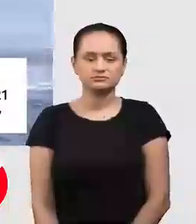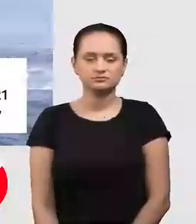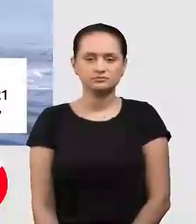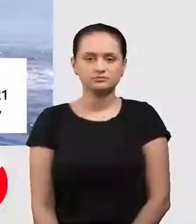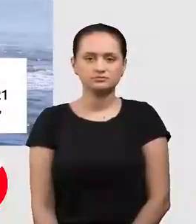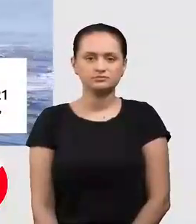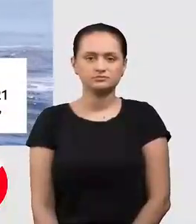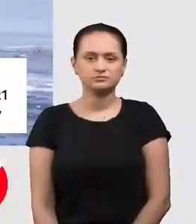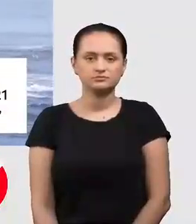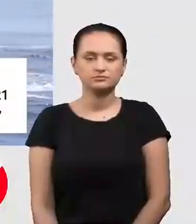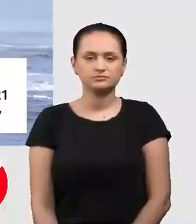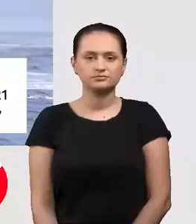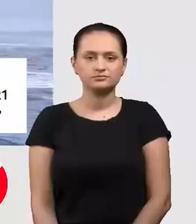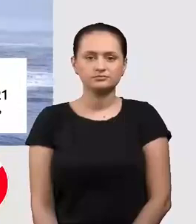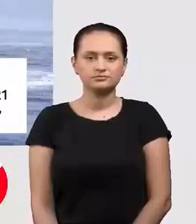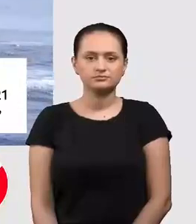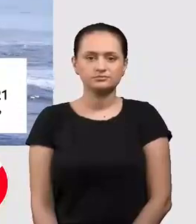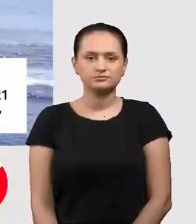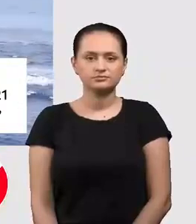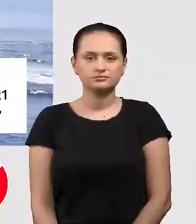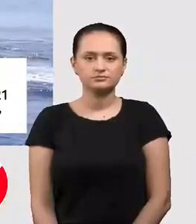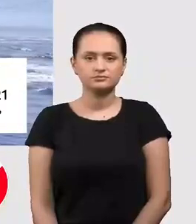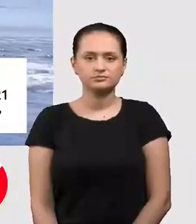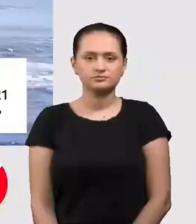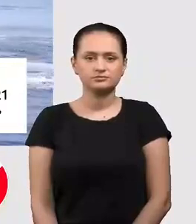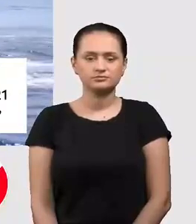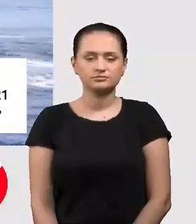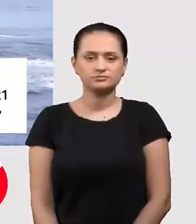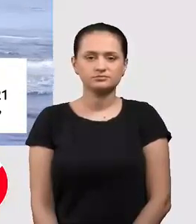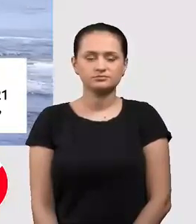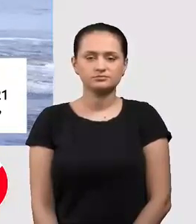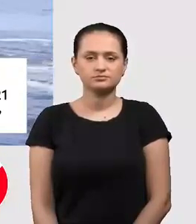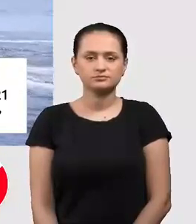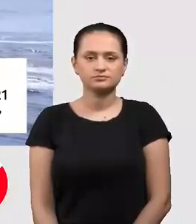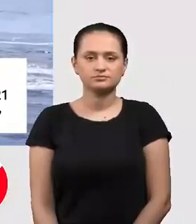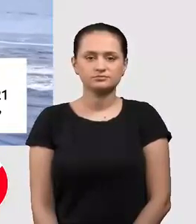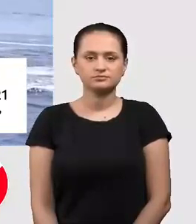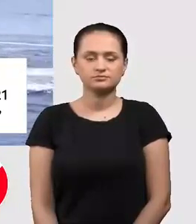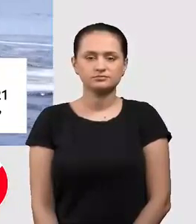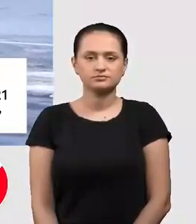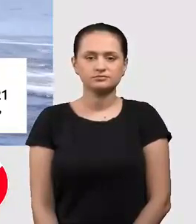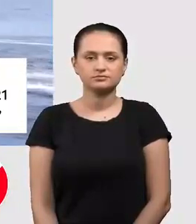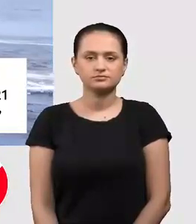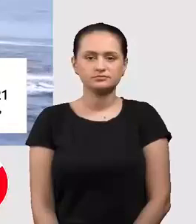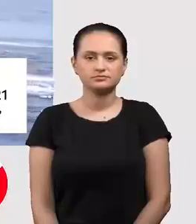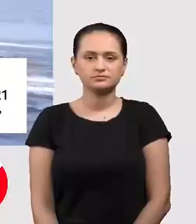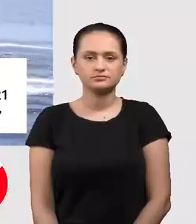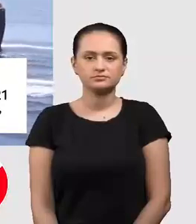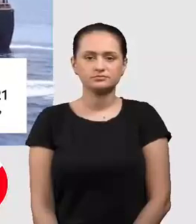diferite scenarii destul de complexe, de la căutare, salvare, până, cum spuneam mai devreme, la acțiuni militare